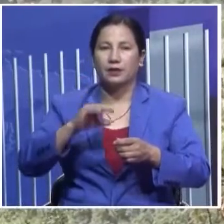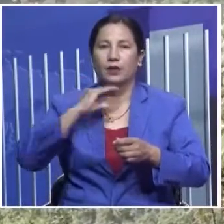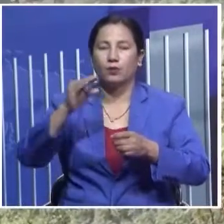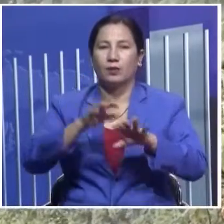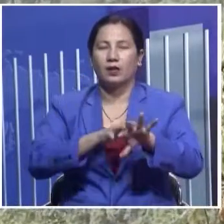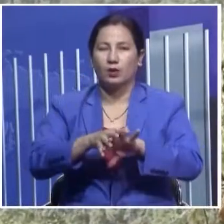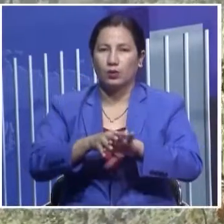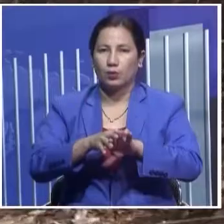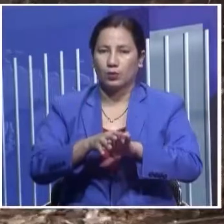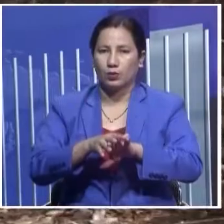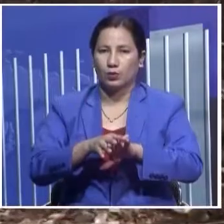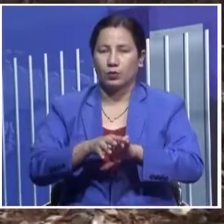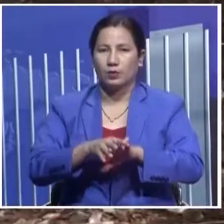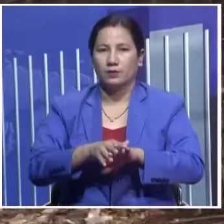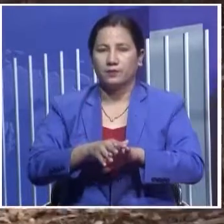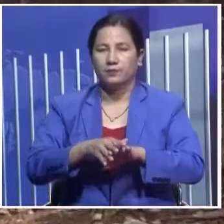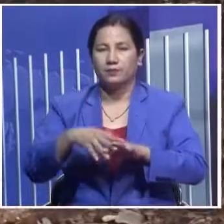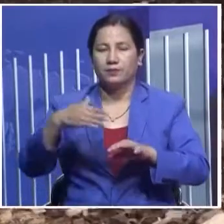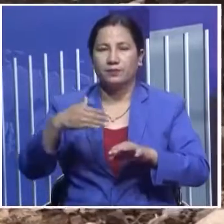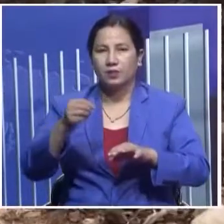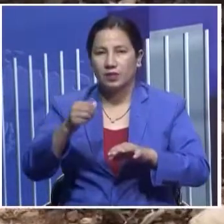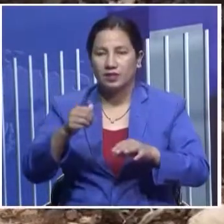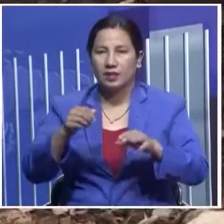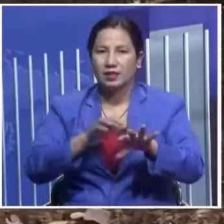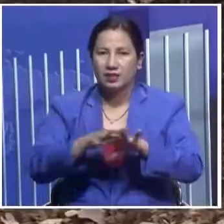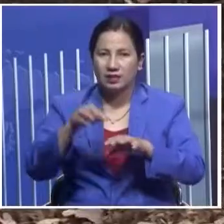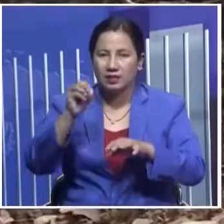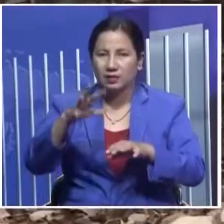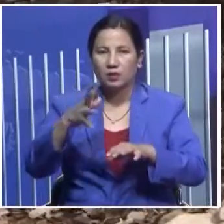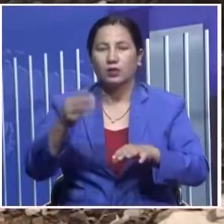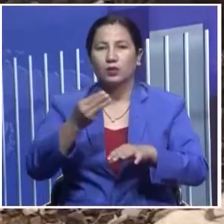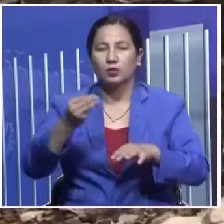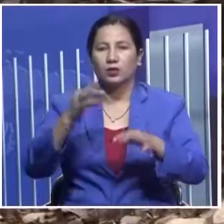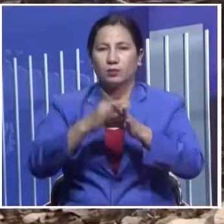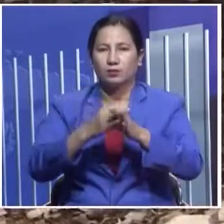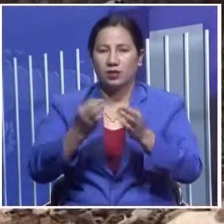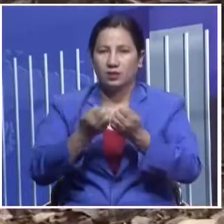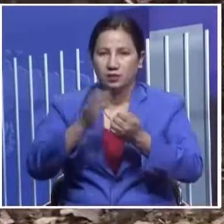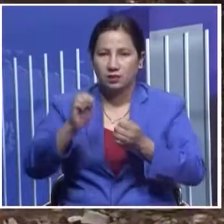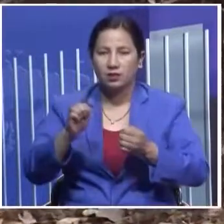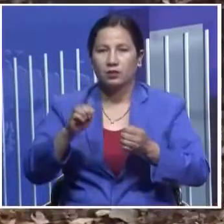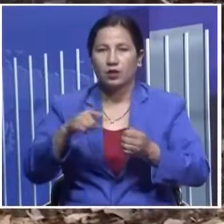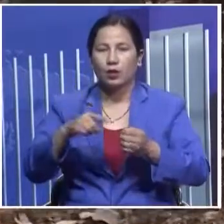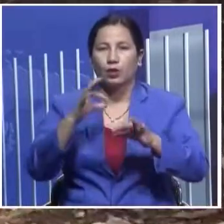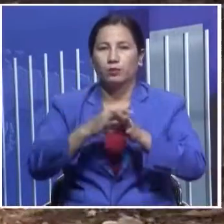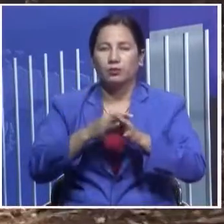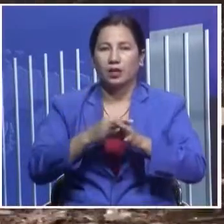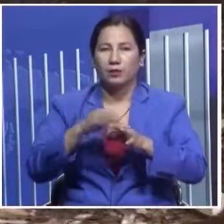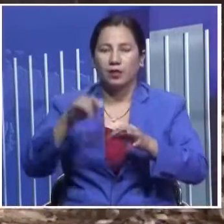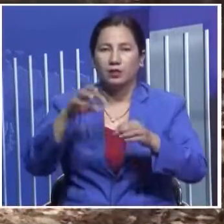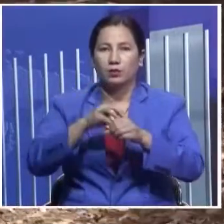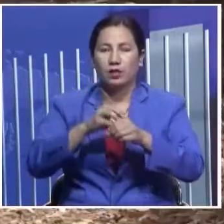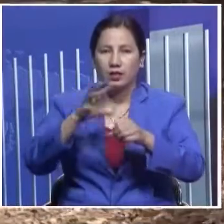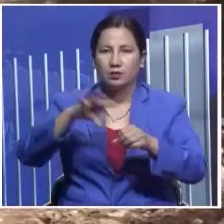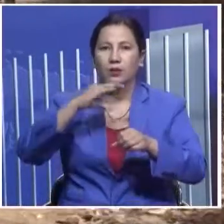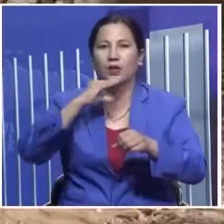सब त्यसैतिर लगानी धेरै लगाउनु नपर्ने, थोरै लगानीबाट व्यवसाय गर्न सकिने भएको हुँदा यो व्यवसायमा यस ओडाका